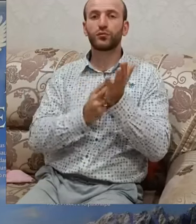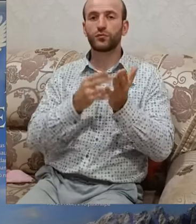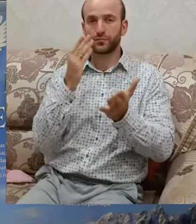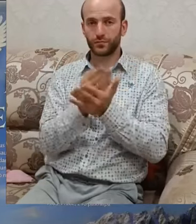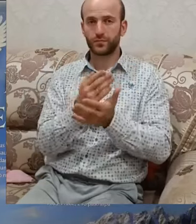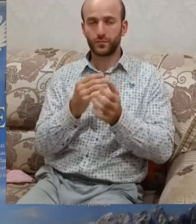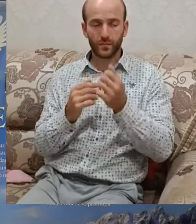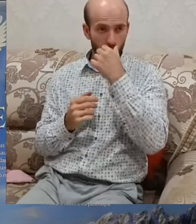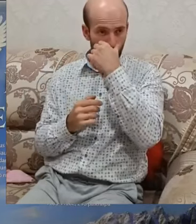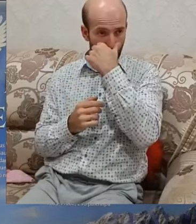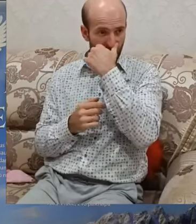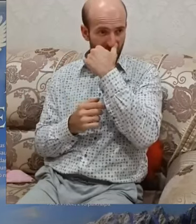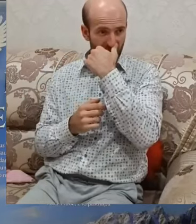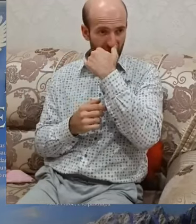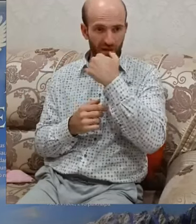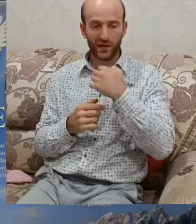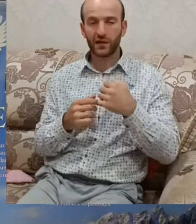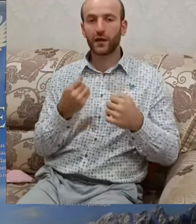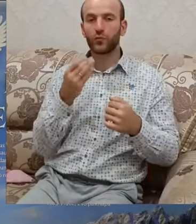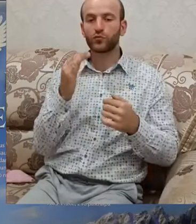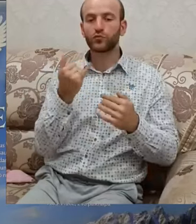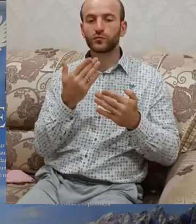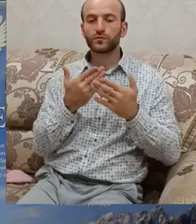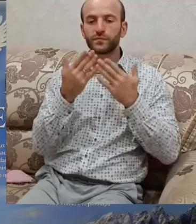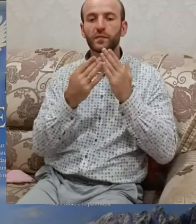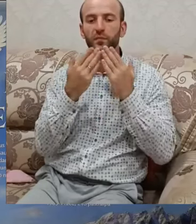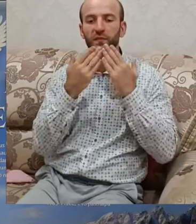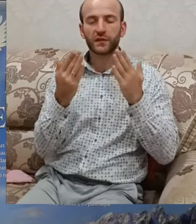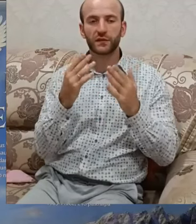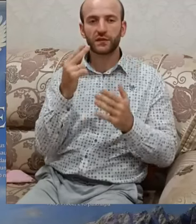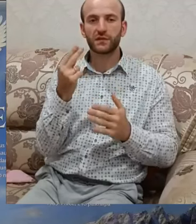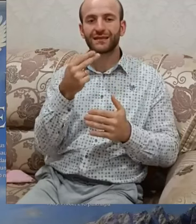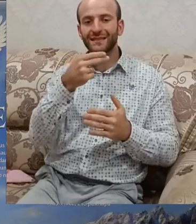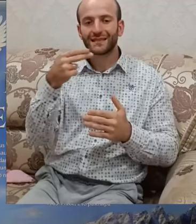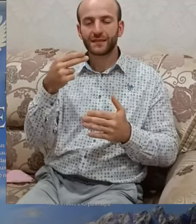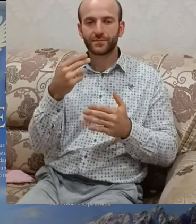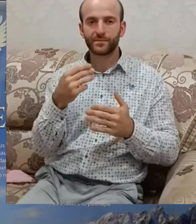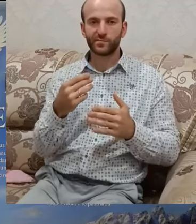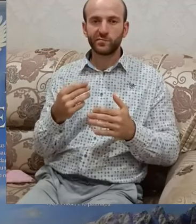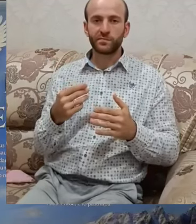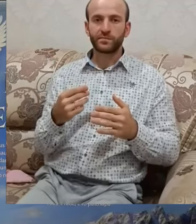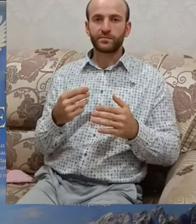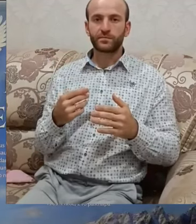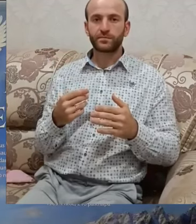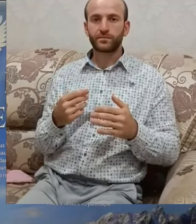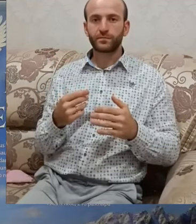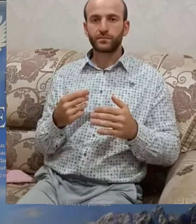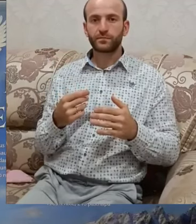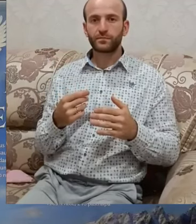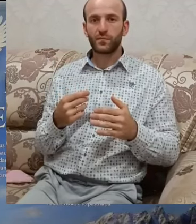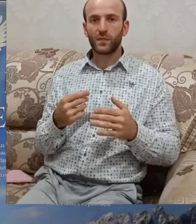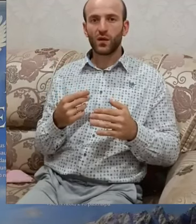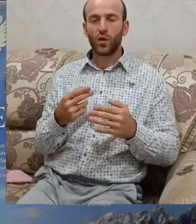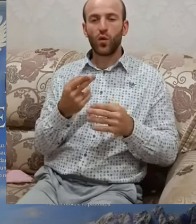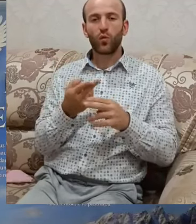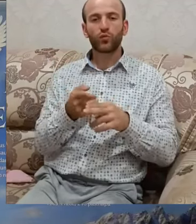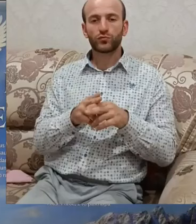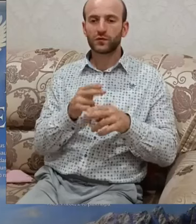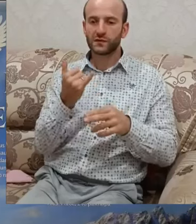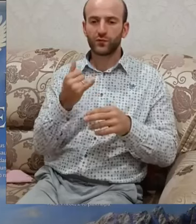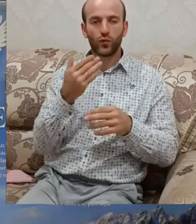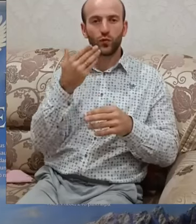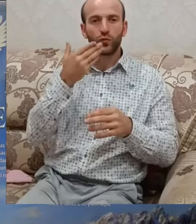Paskaitysiu paskutinę citatą. Прочитаю последнюю цитату. Ar labai lengvas tarnavimas šiandien? Nelabai. Очень ли сегодня легкое